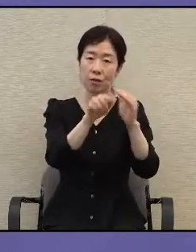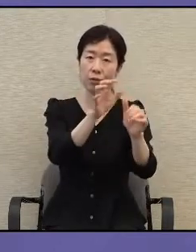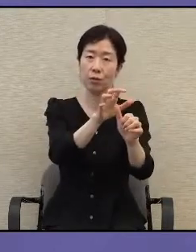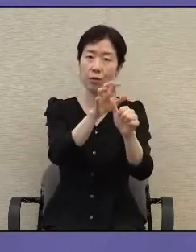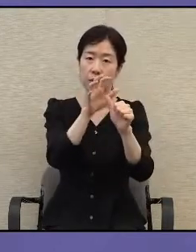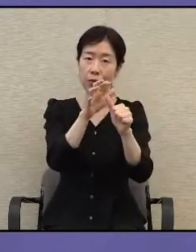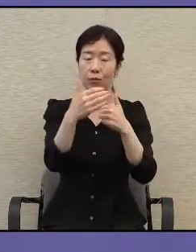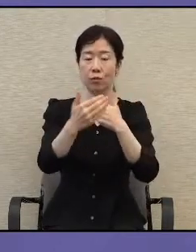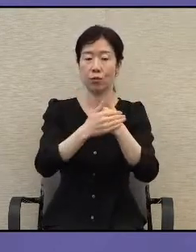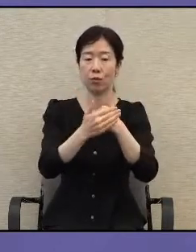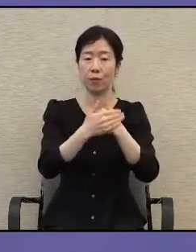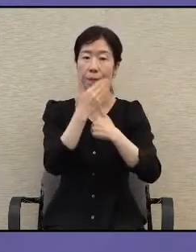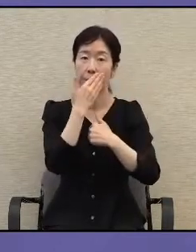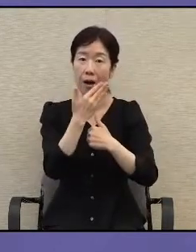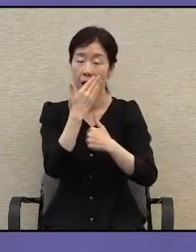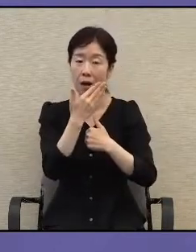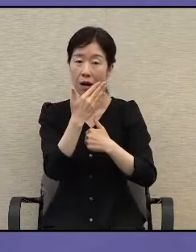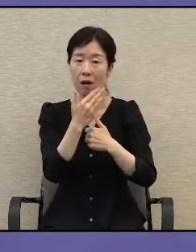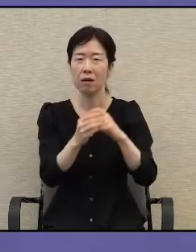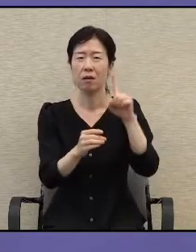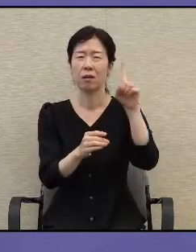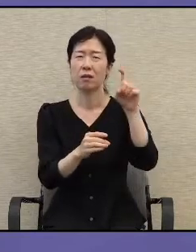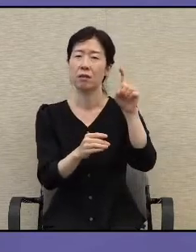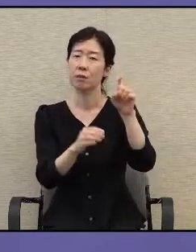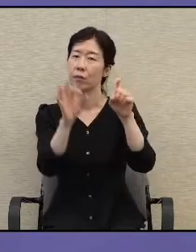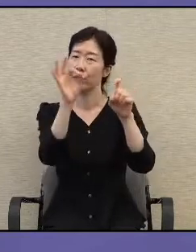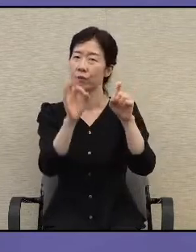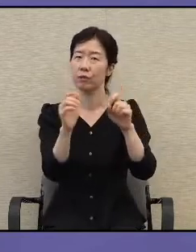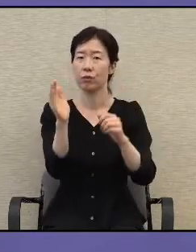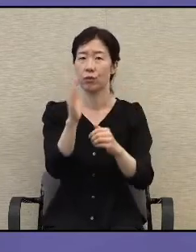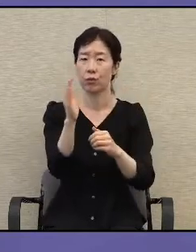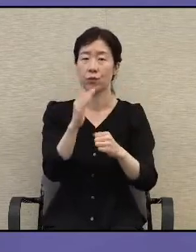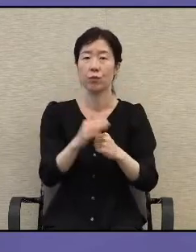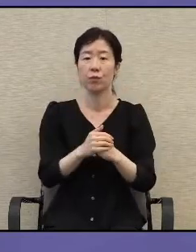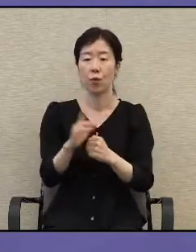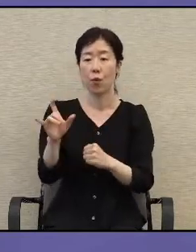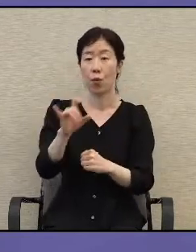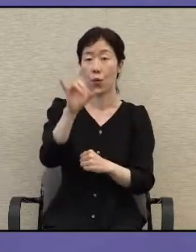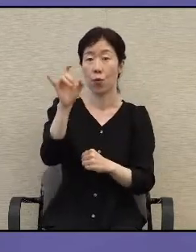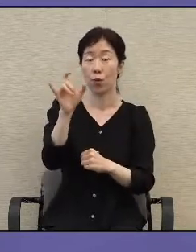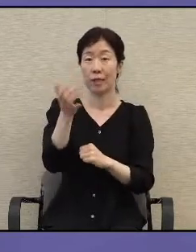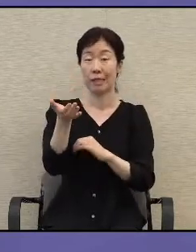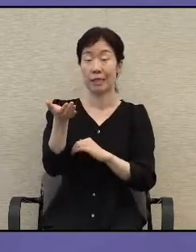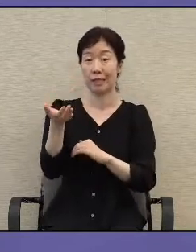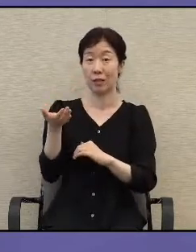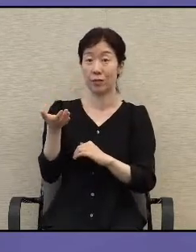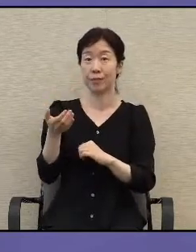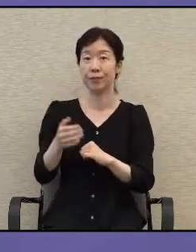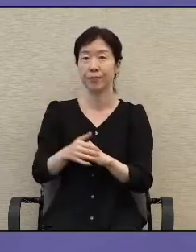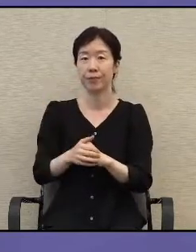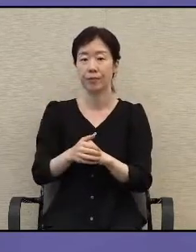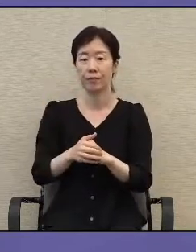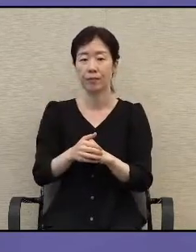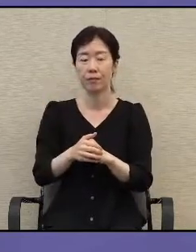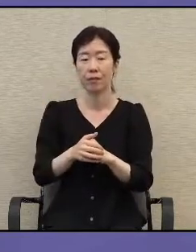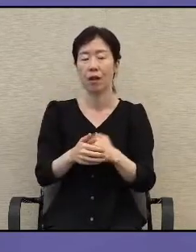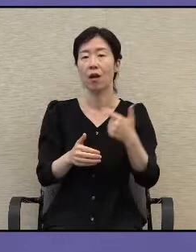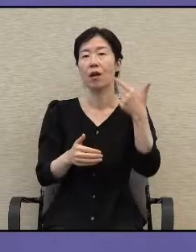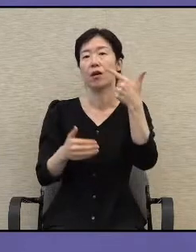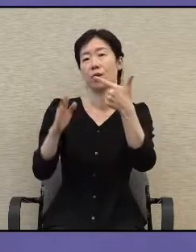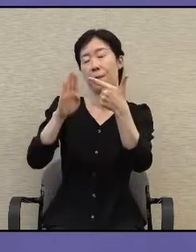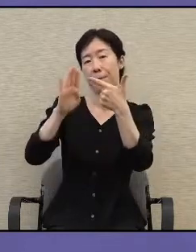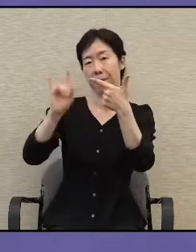우울 위험군들은 현재 2019년 코로나19 이전과 비교했을 때 약 6배 정도 증가한 상태고 특히